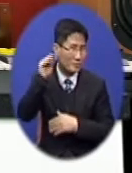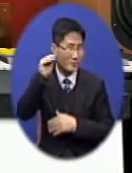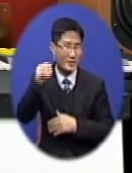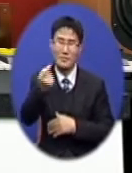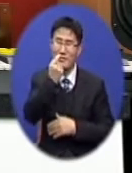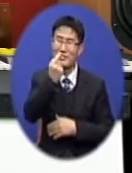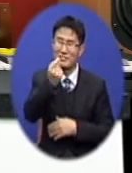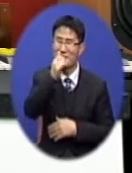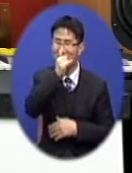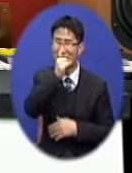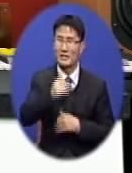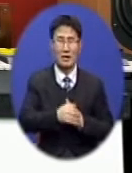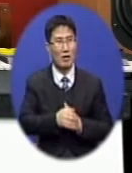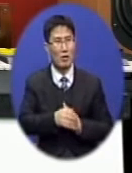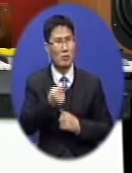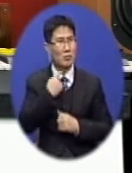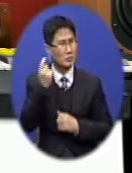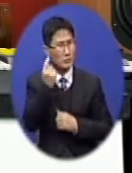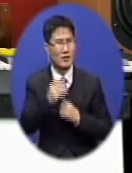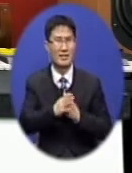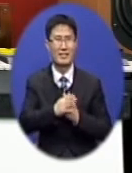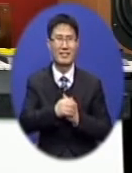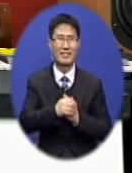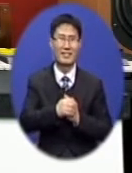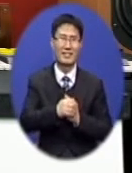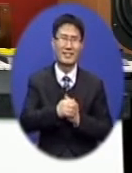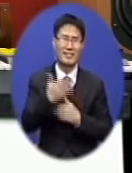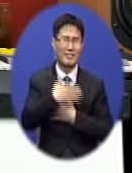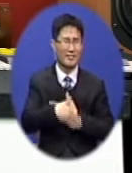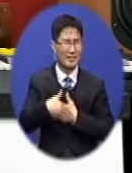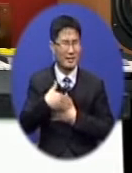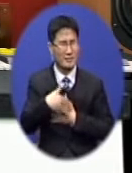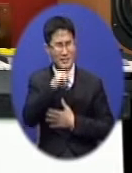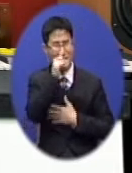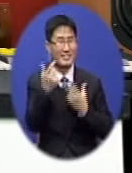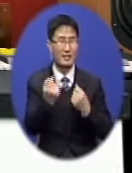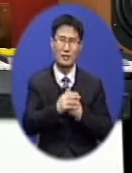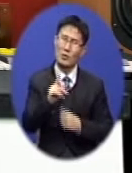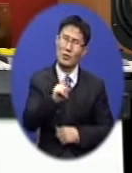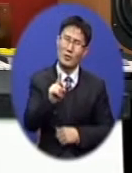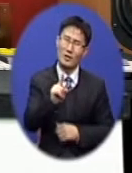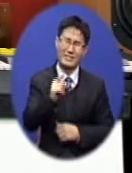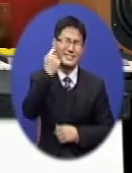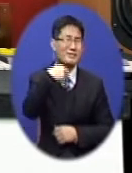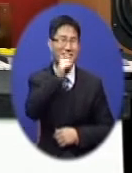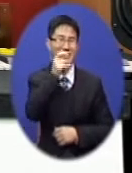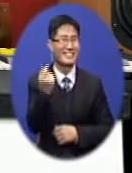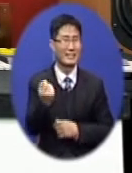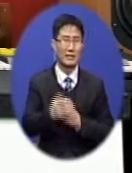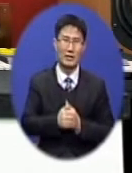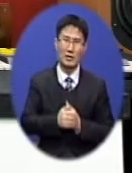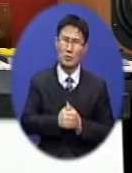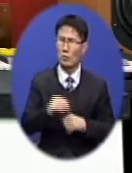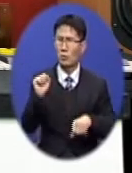합니다. 아니 예. 목소리가 네. 굉장히 감정이 있을 것 같고 뭔가 감수성이. 퀵이 나와. 예, 예.